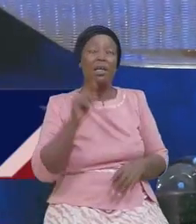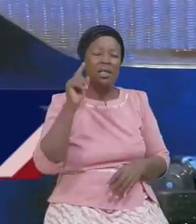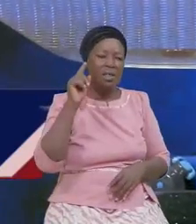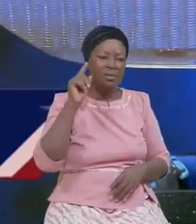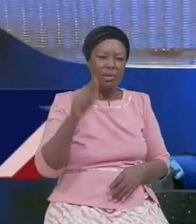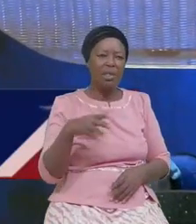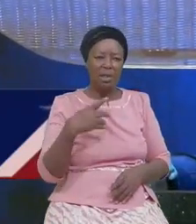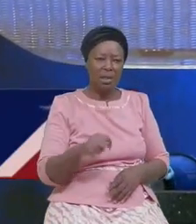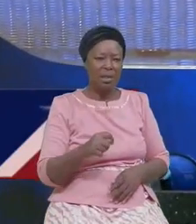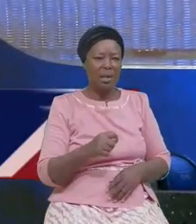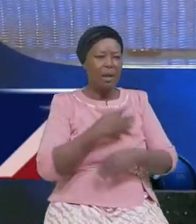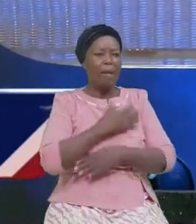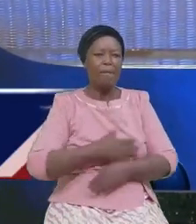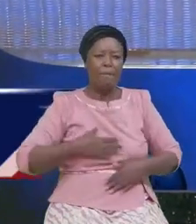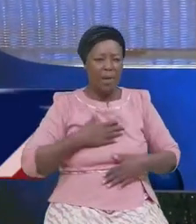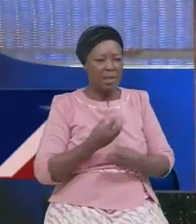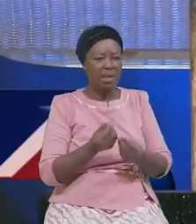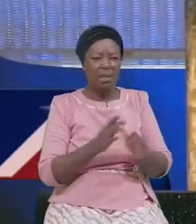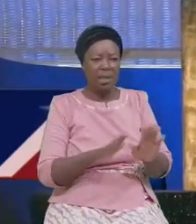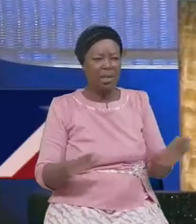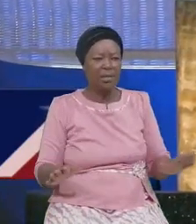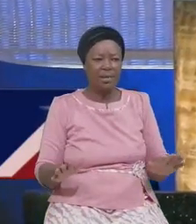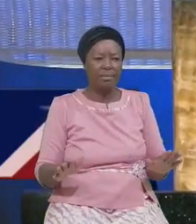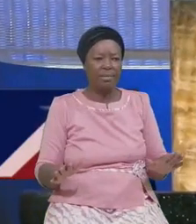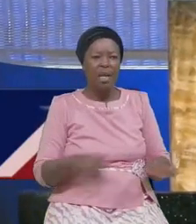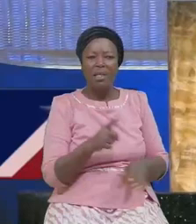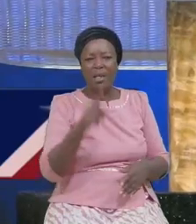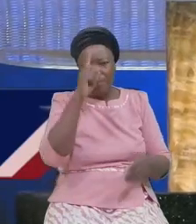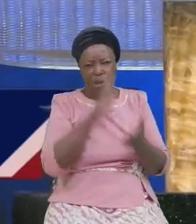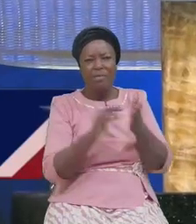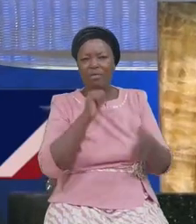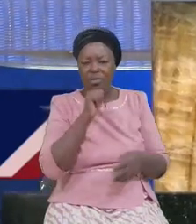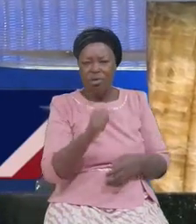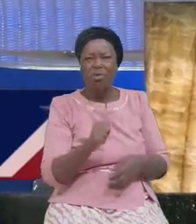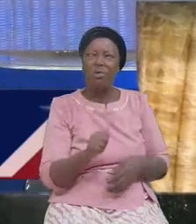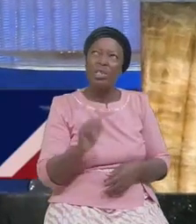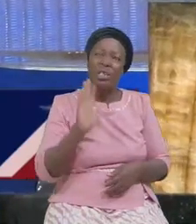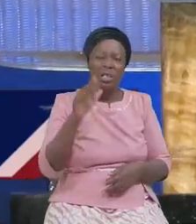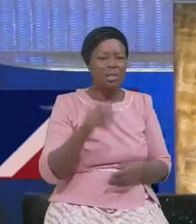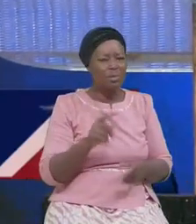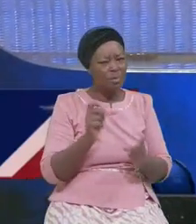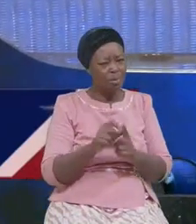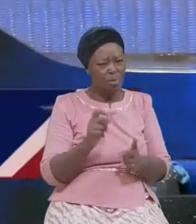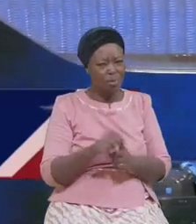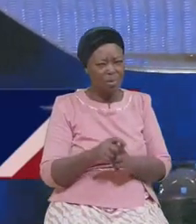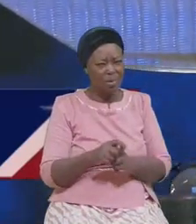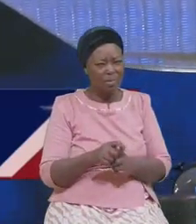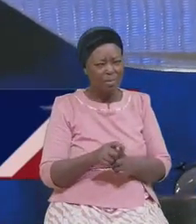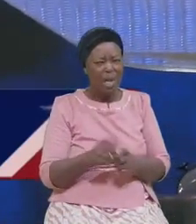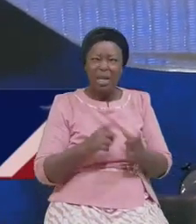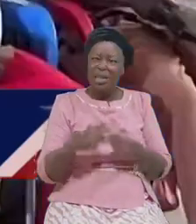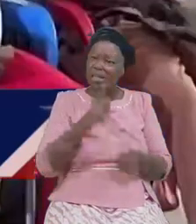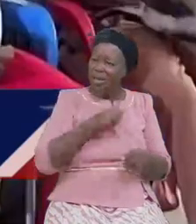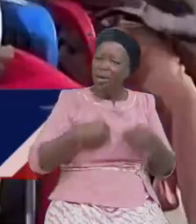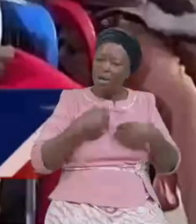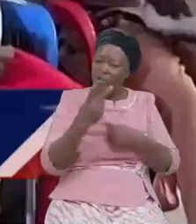Le Seigneur les a visités en Égypte. Il est en train de les suivre pour traverser le désert. Et il voudrait les amener sur